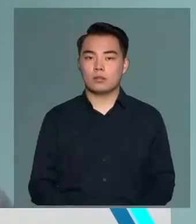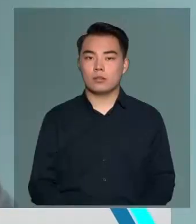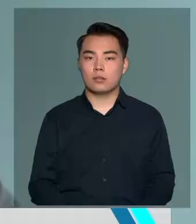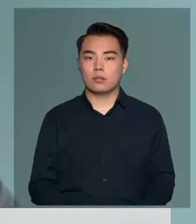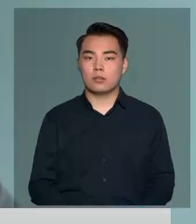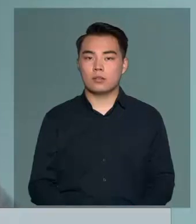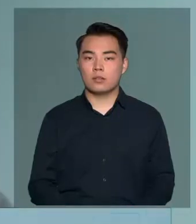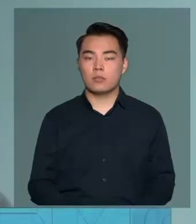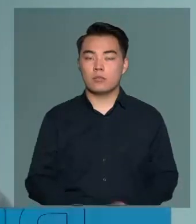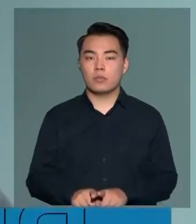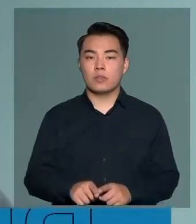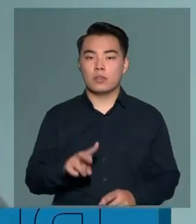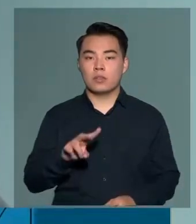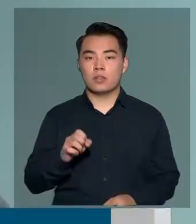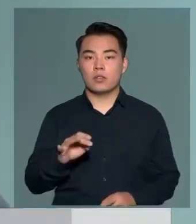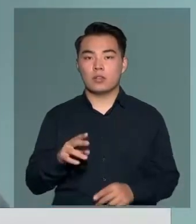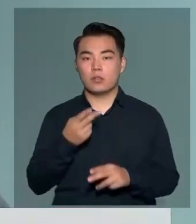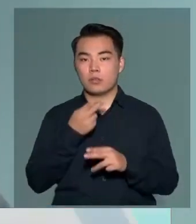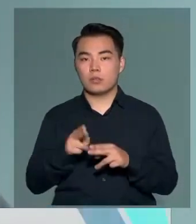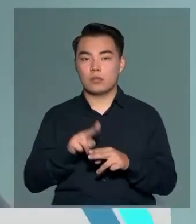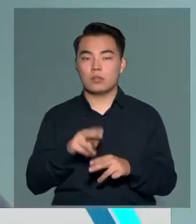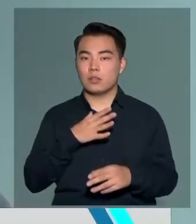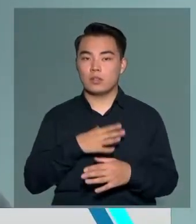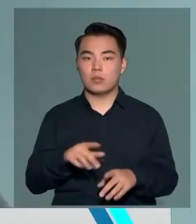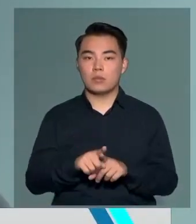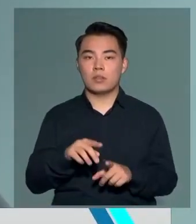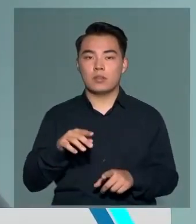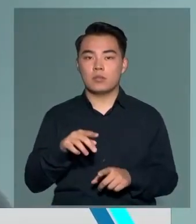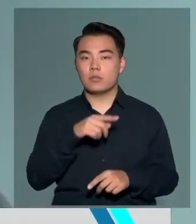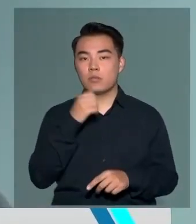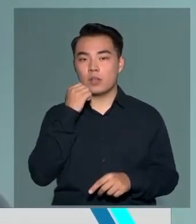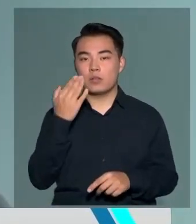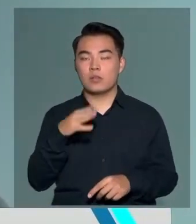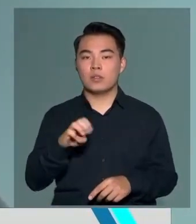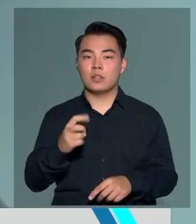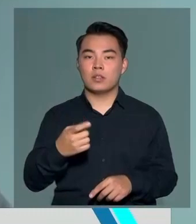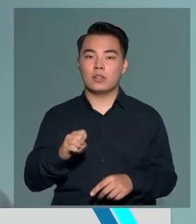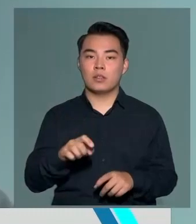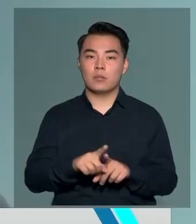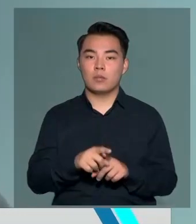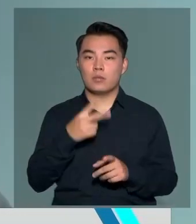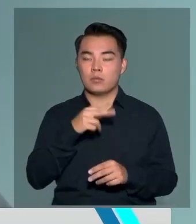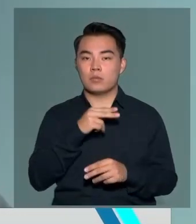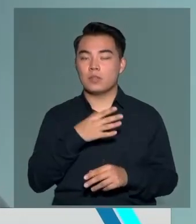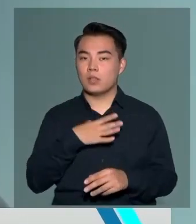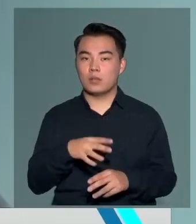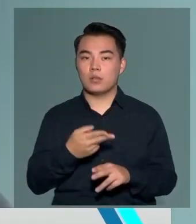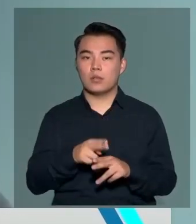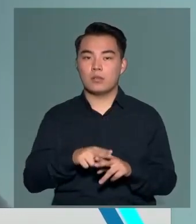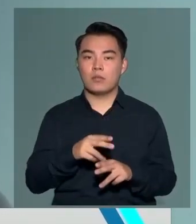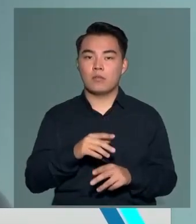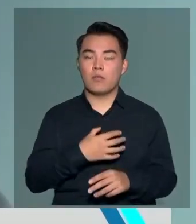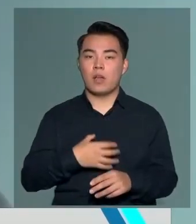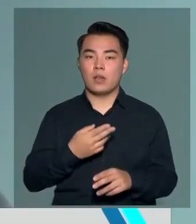никогда такого объема торгов на Московской бирже тенге не было но тут важны не только слова